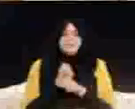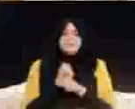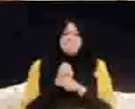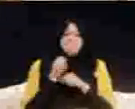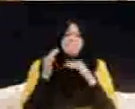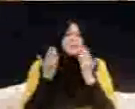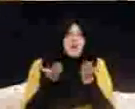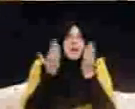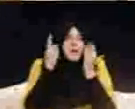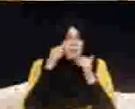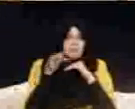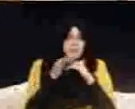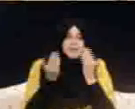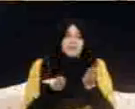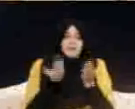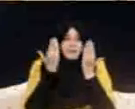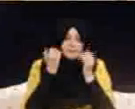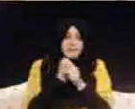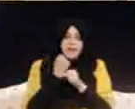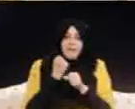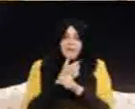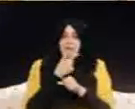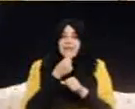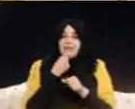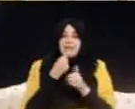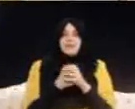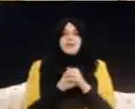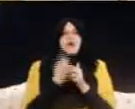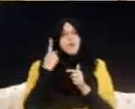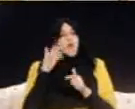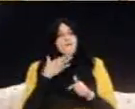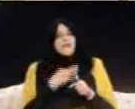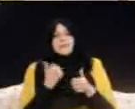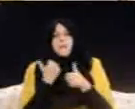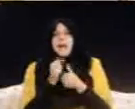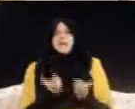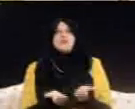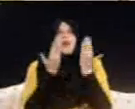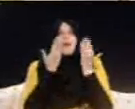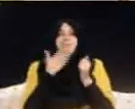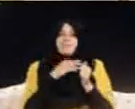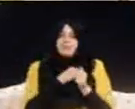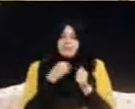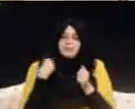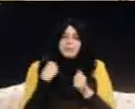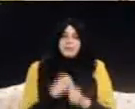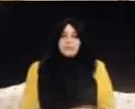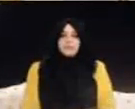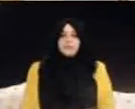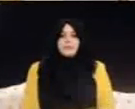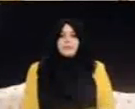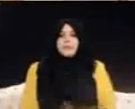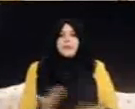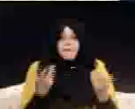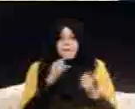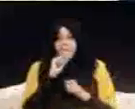إن شاء الله بيشفي إن شاء الله، وربي ييسر الشغل لزوجك إن شاء الله. آمين آمين. طيب في خاتمة هذا